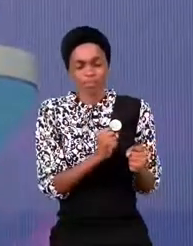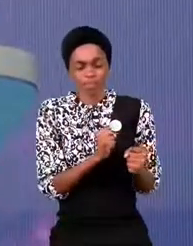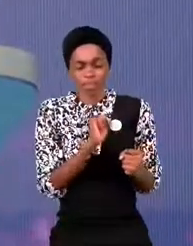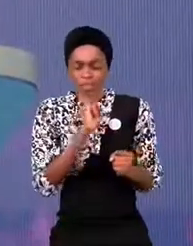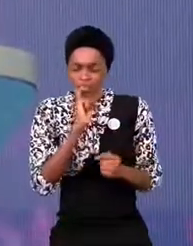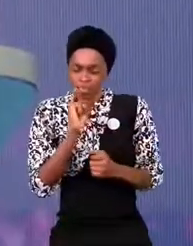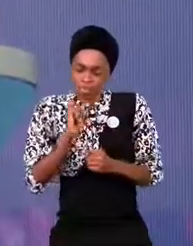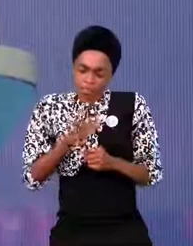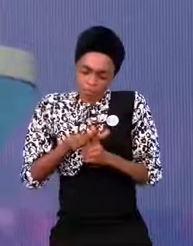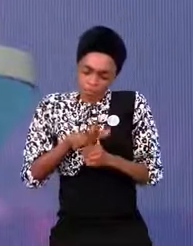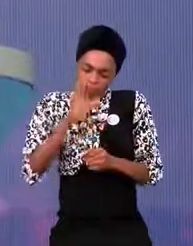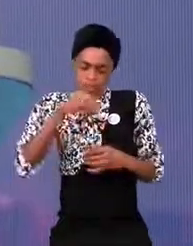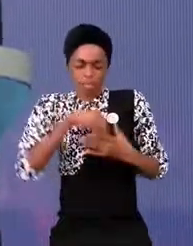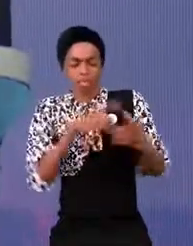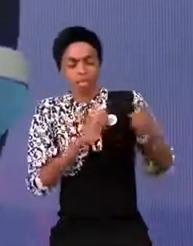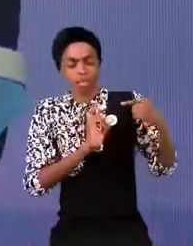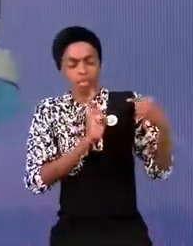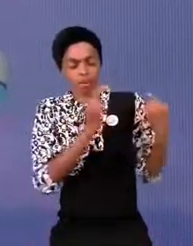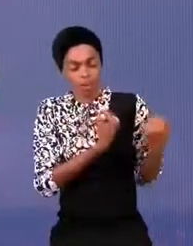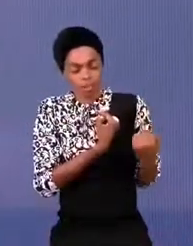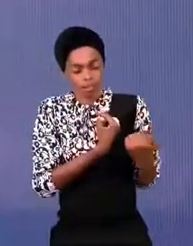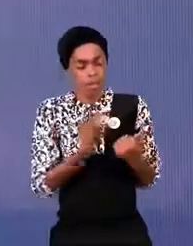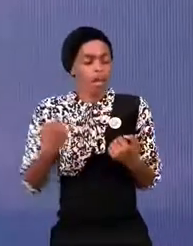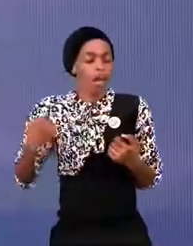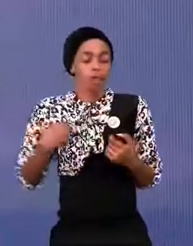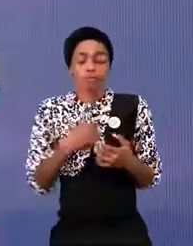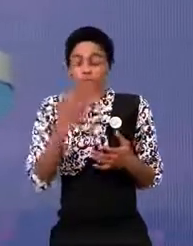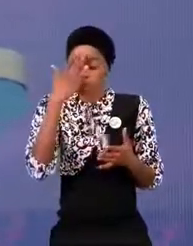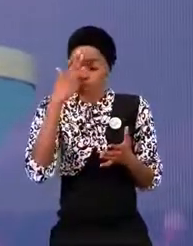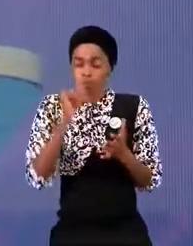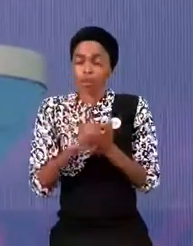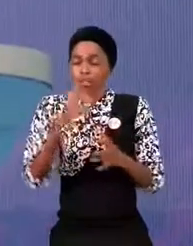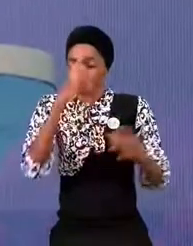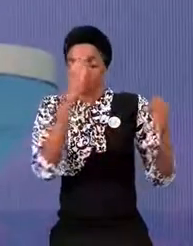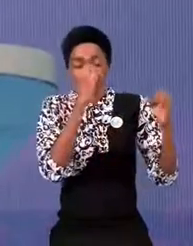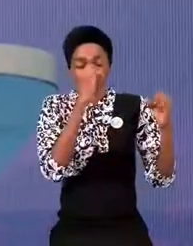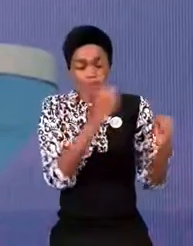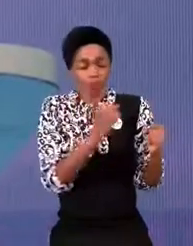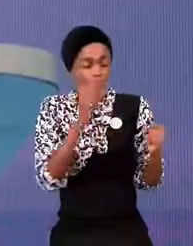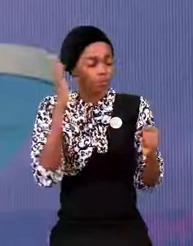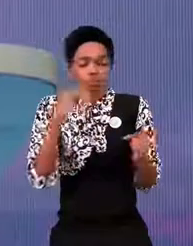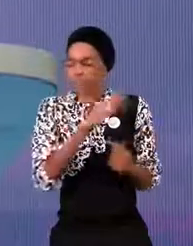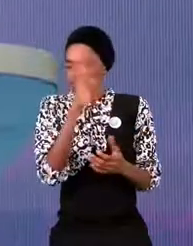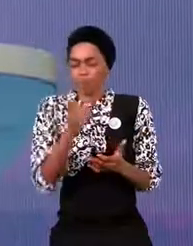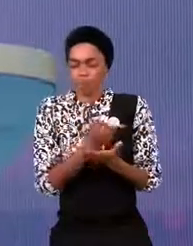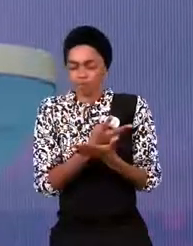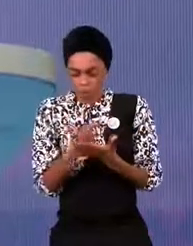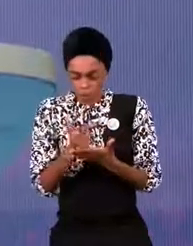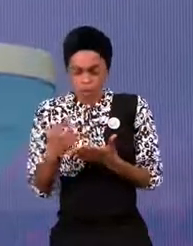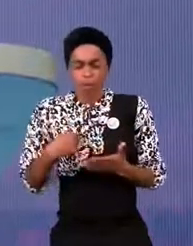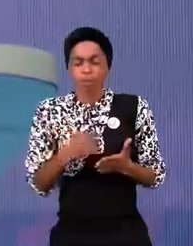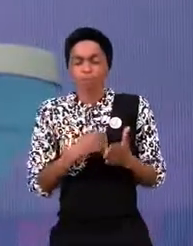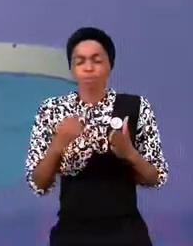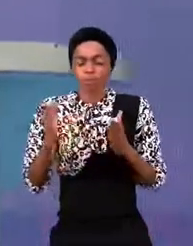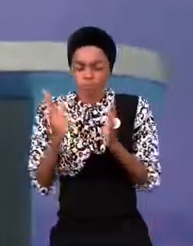savons que la foi ne faillit jamais. C'est pourquoi, Seigneur, nous amenons tous nos problèmes, tous